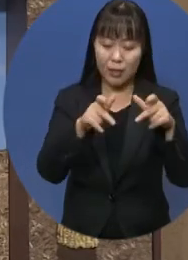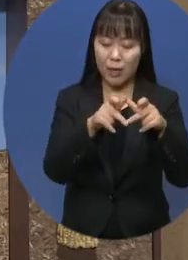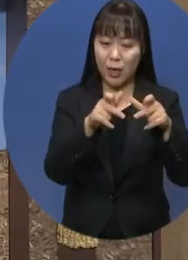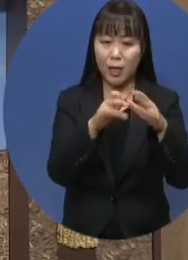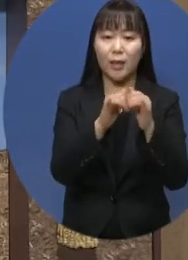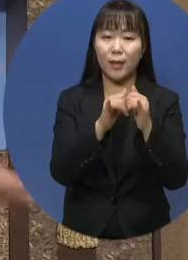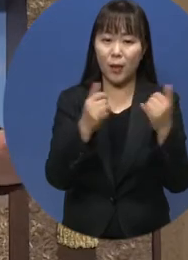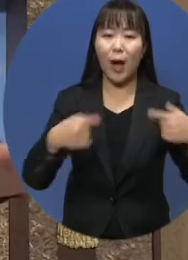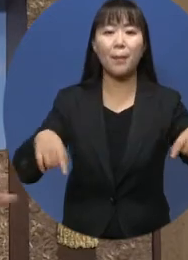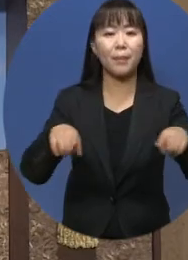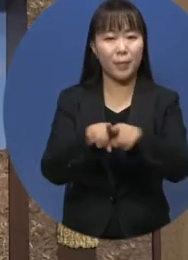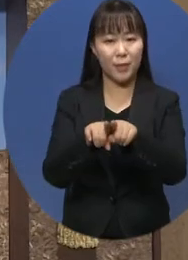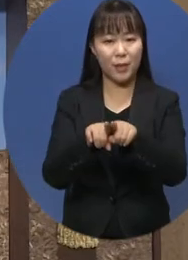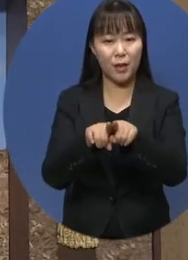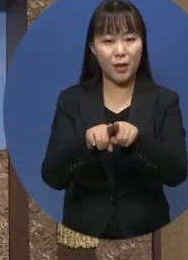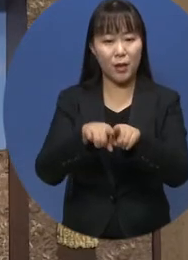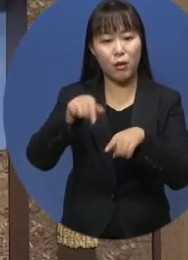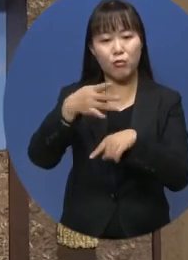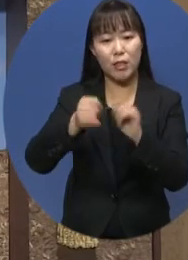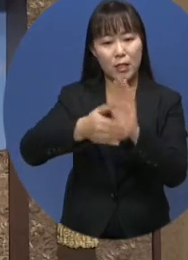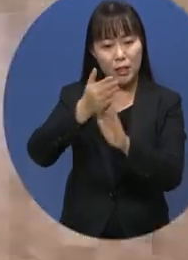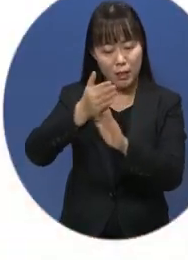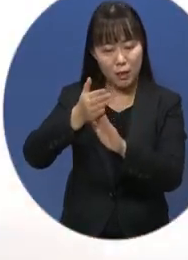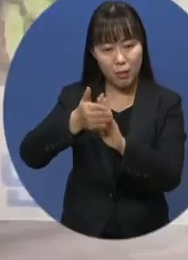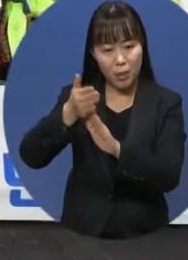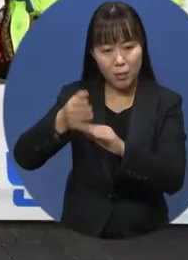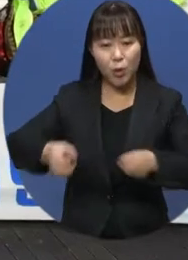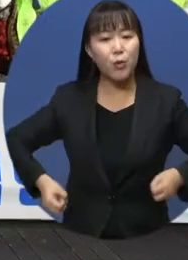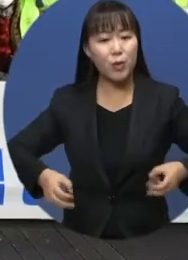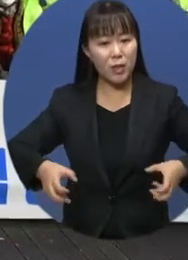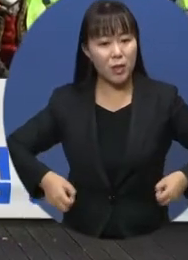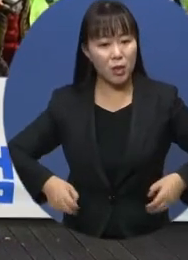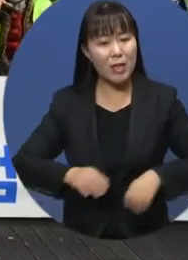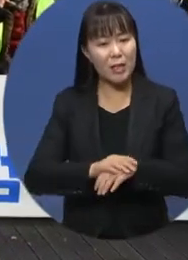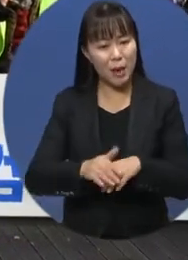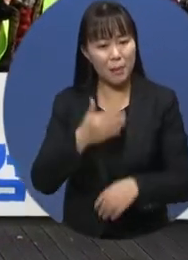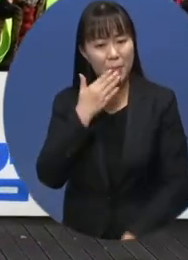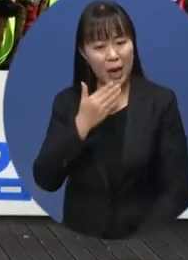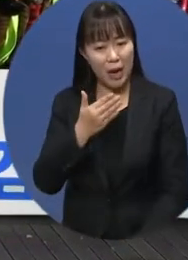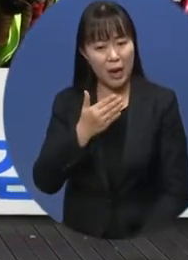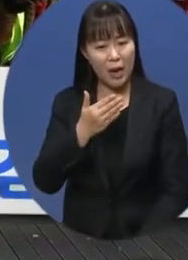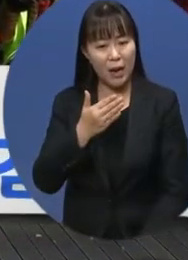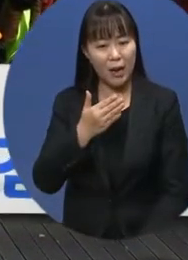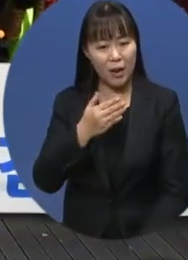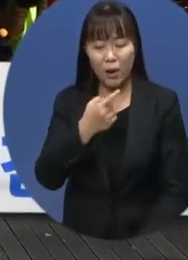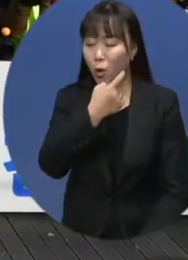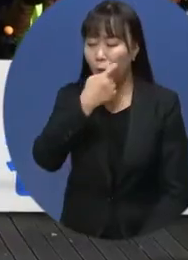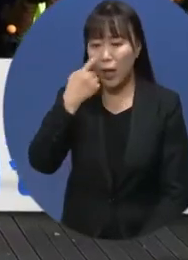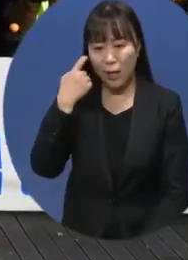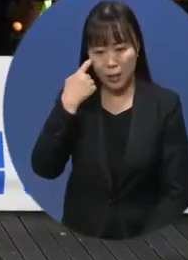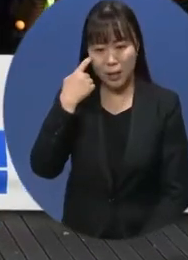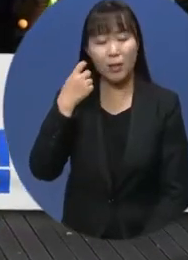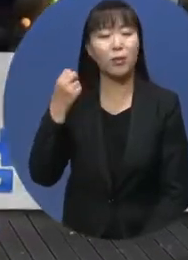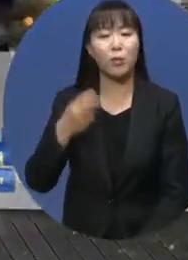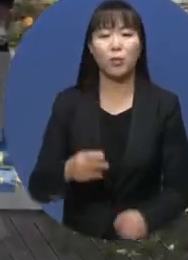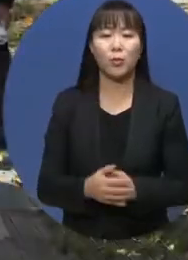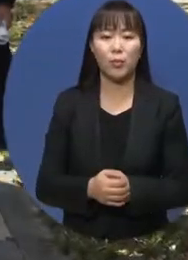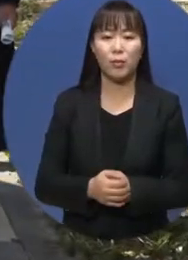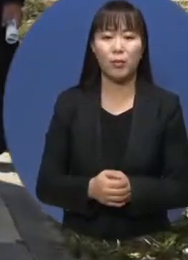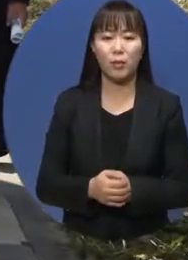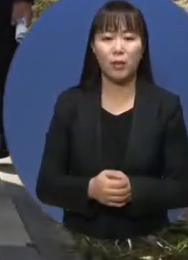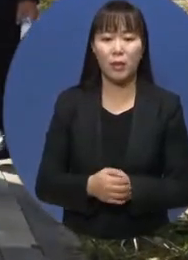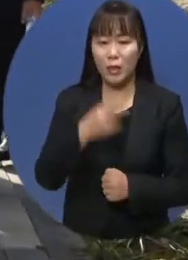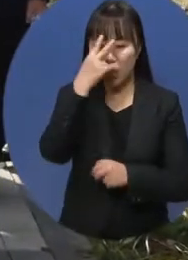인드라 고 함께 구리 지를 다니면서 휠체어가 제대로 다닐수 갈 수 있는가도 확인하고 어